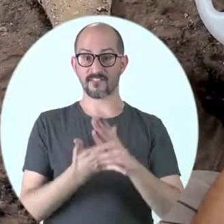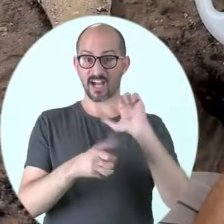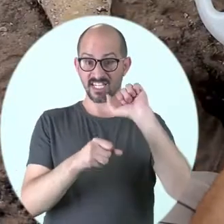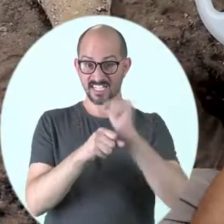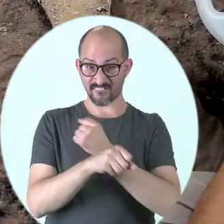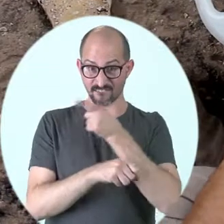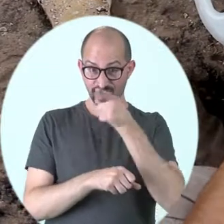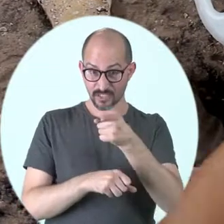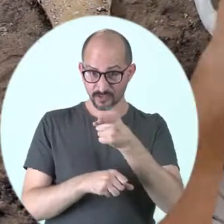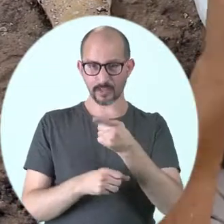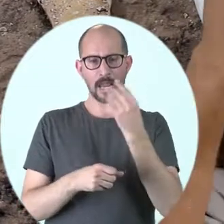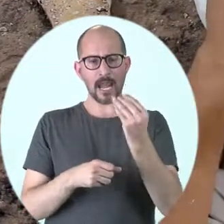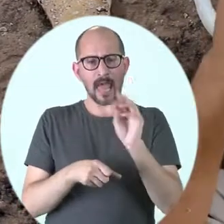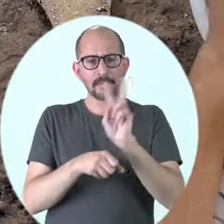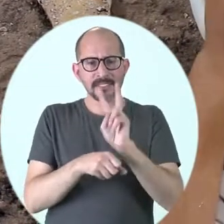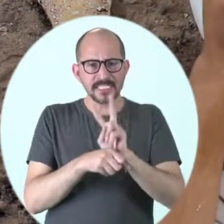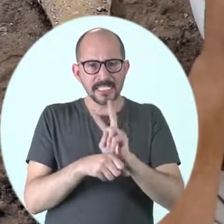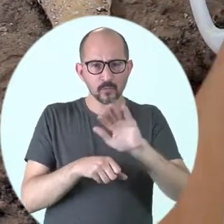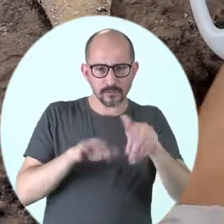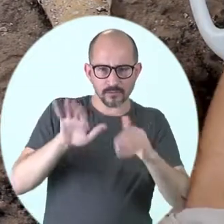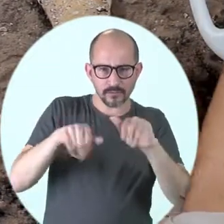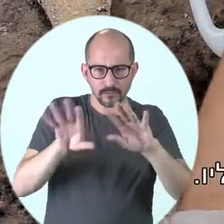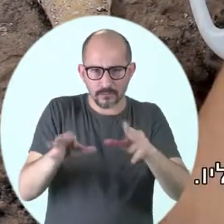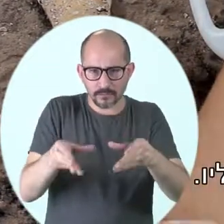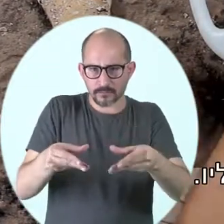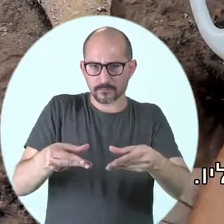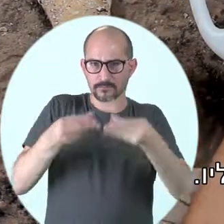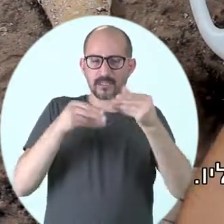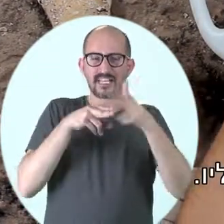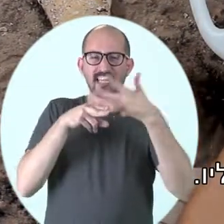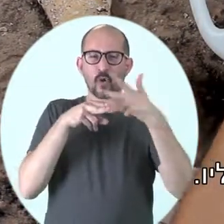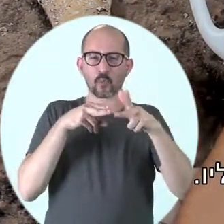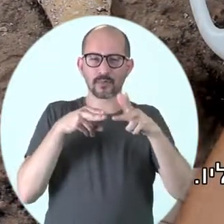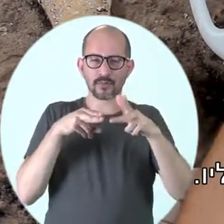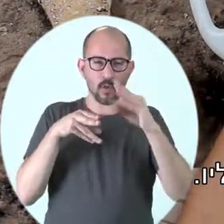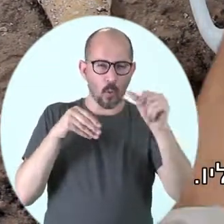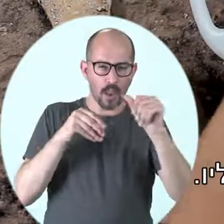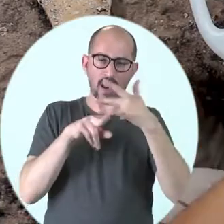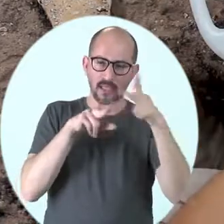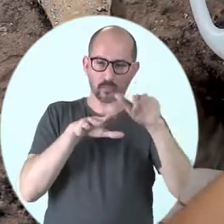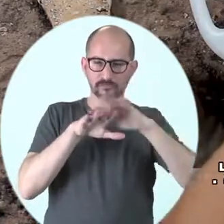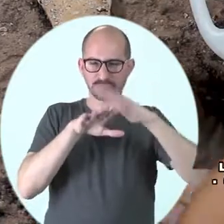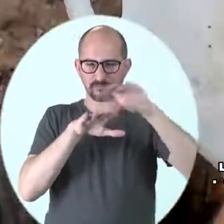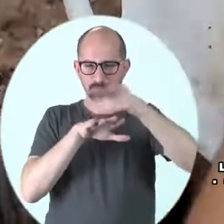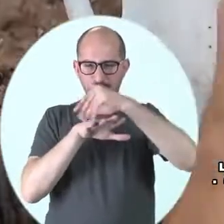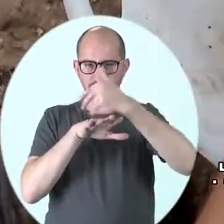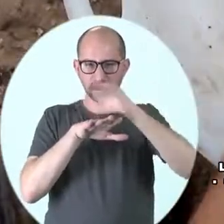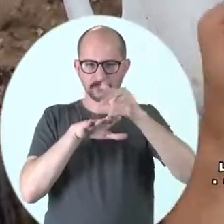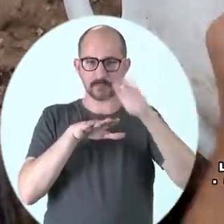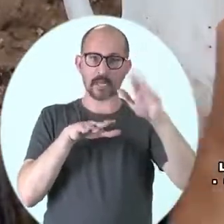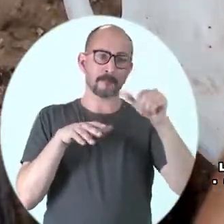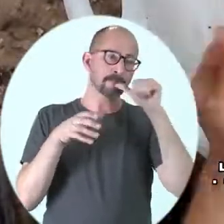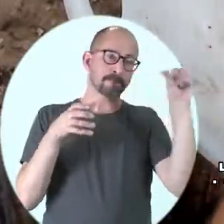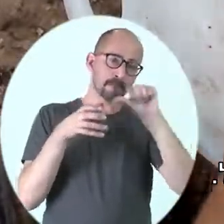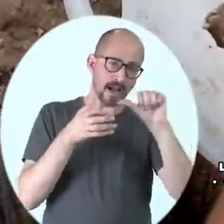לאחר שהגבס יתייבש, נוציא לאט ובזהירות את הטביעה. ננקה היטב את הגבס מן החול שהצטבר עליו. נוכל לנקות גם